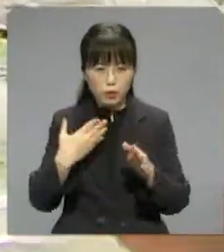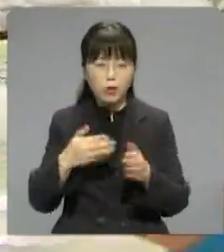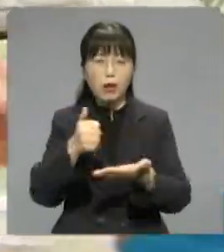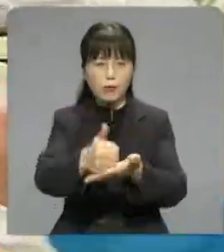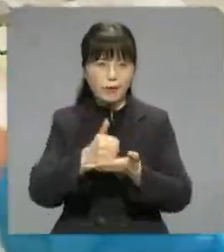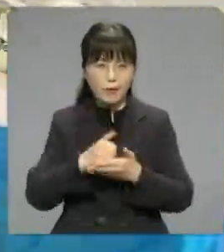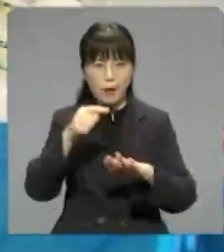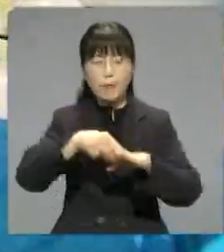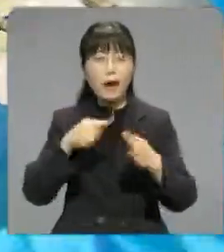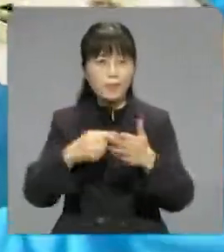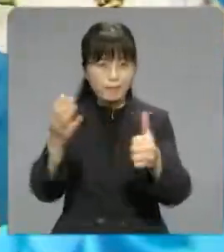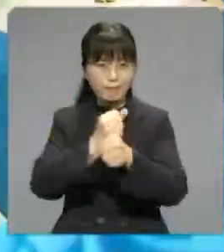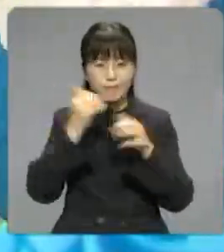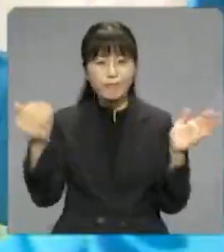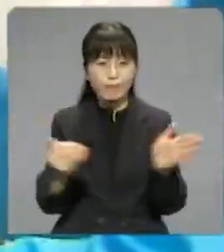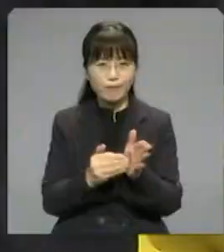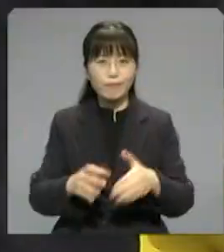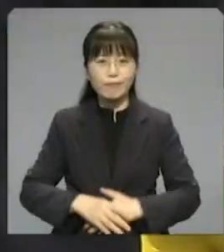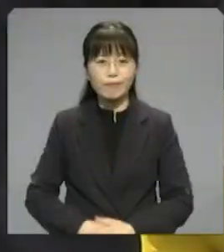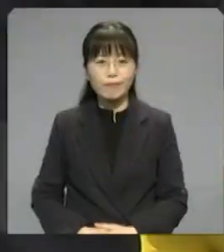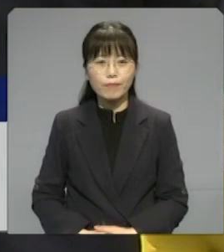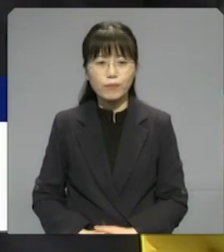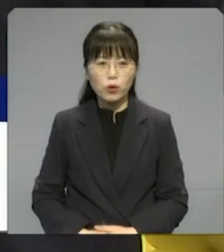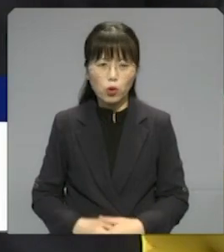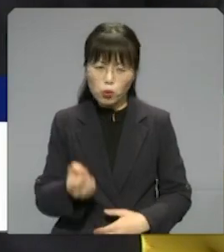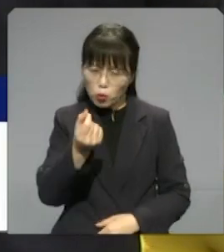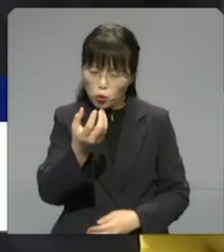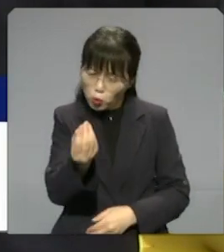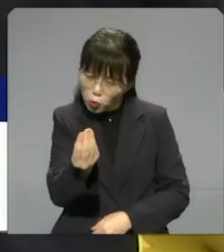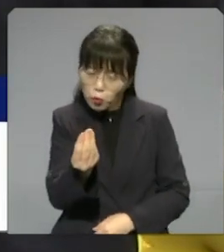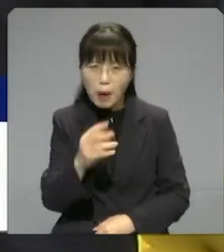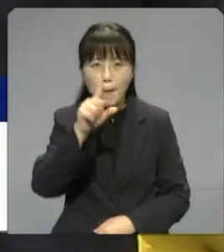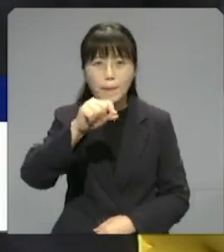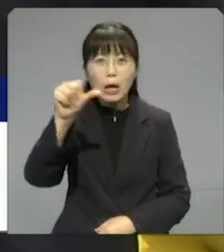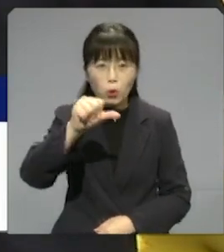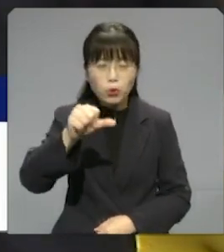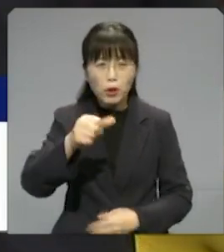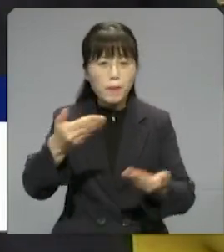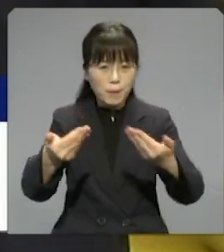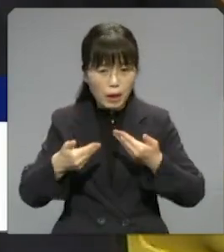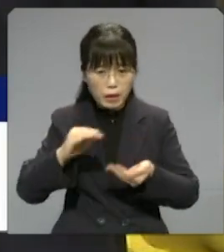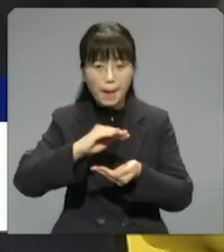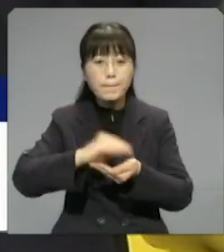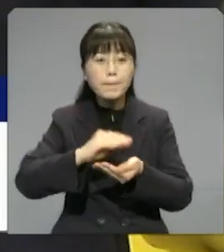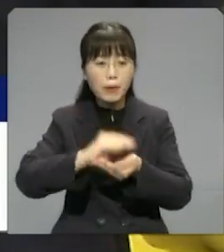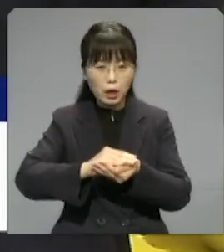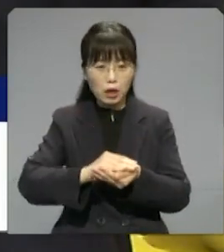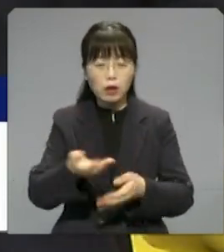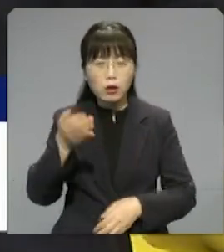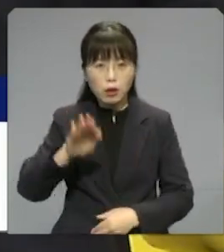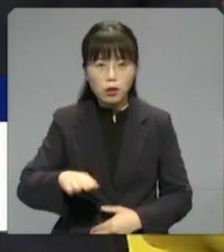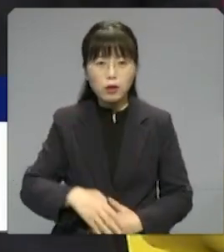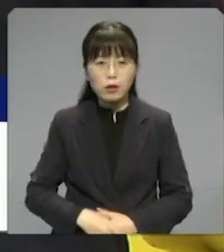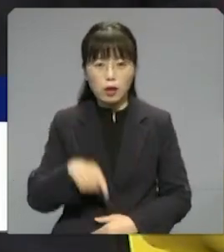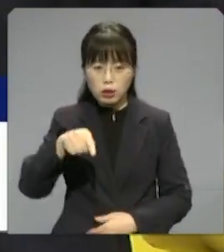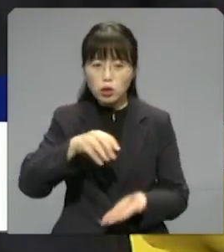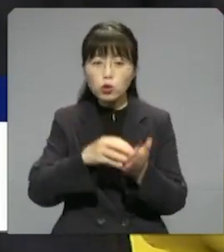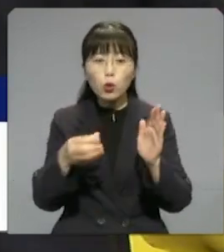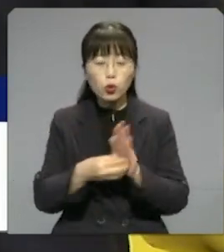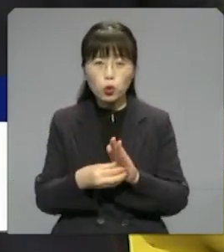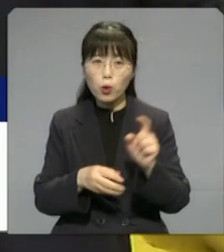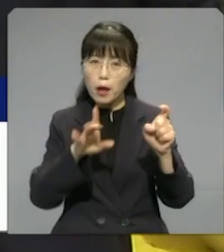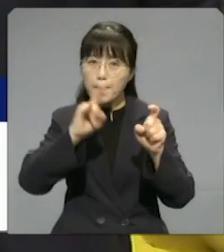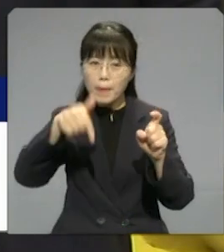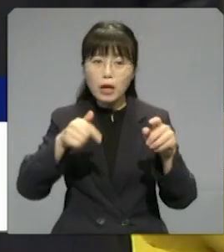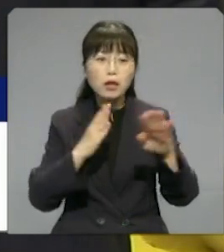관람객들의 마음을 사로잡았습니다. 손으로 이만큼 해가지고 15,000원씩 받아. 이렇게 팩으로 해가지고. 근데